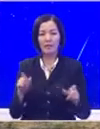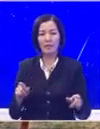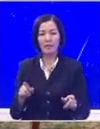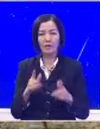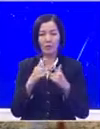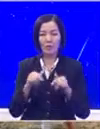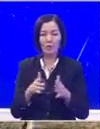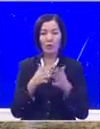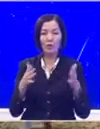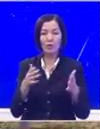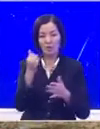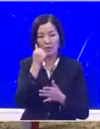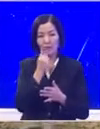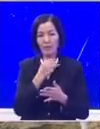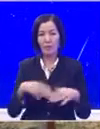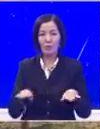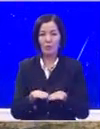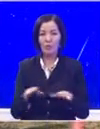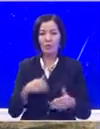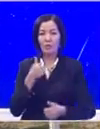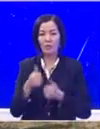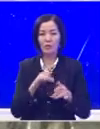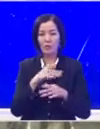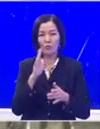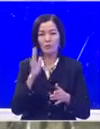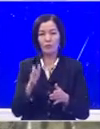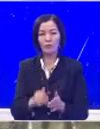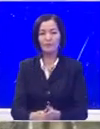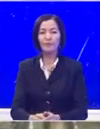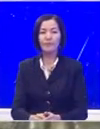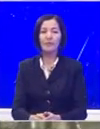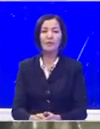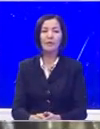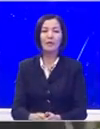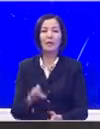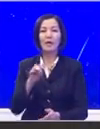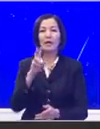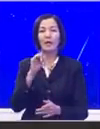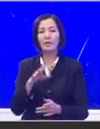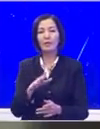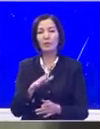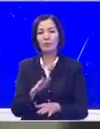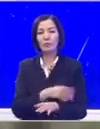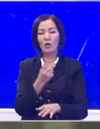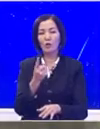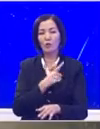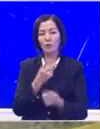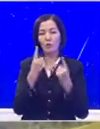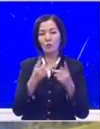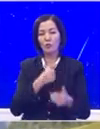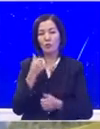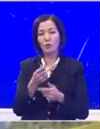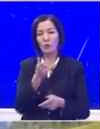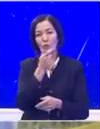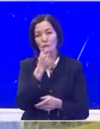отырған көп-көп рахмет айтам. Осындай бәйгілер көп бола берсін Қазақстанда. Осылайша аспантаулық ағайын көптен күткен дүбірлі доданың